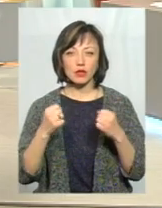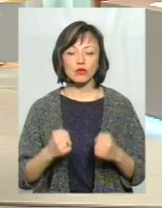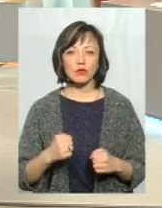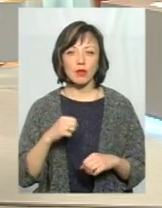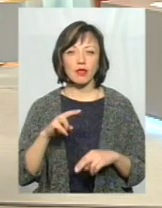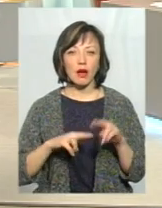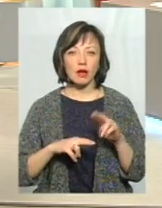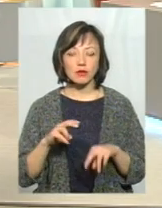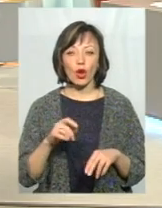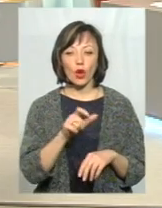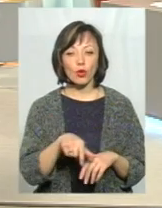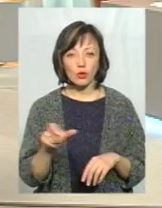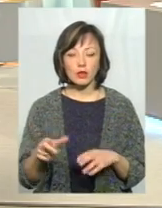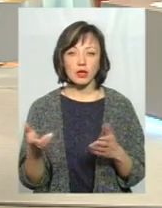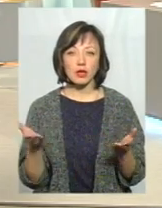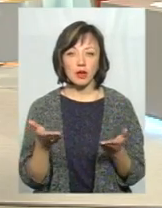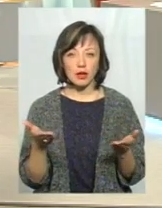настрої. Також ті люди, які,